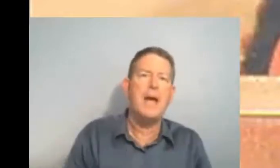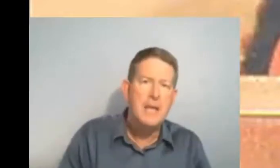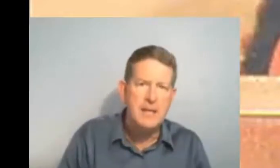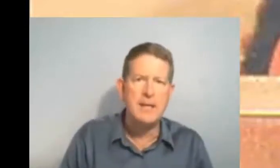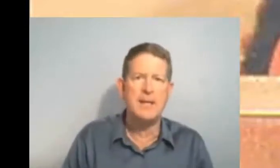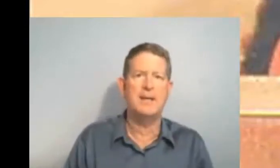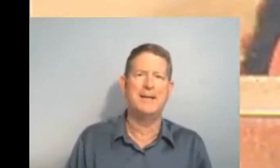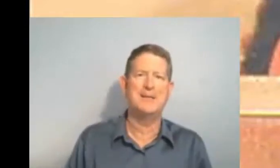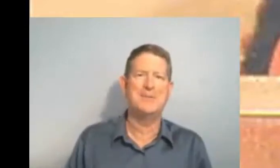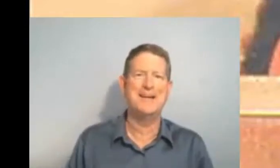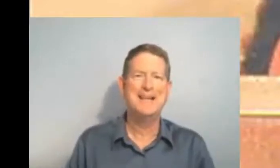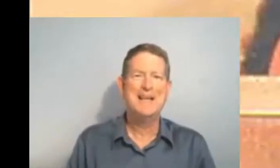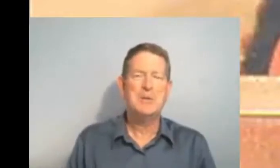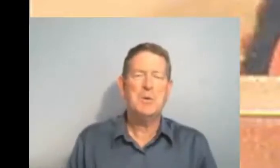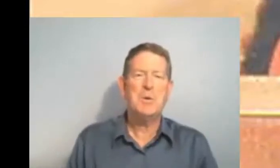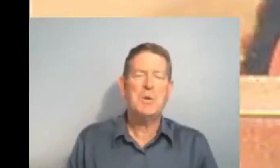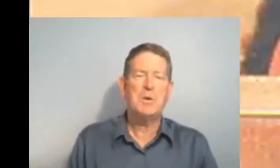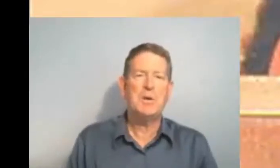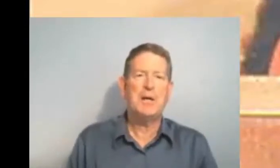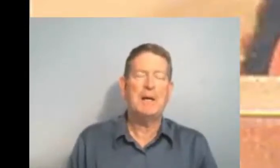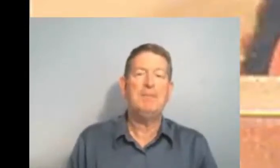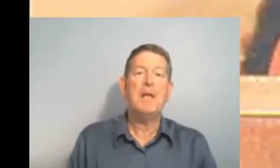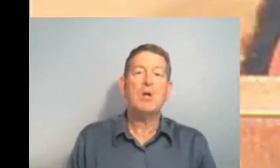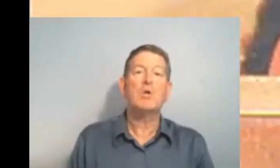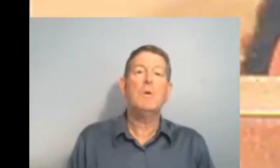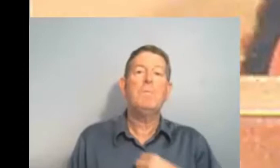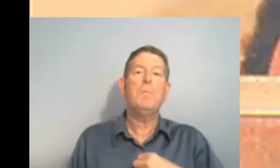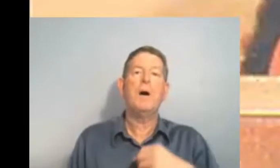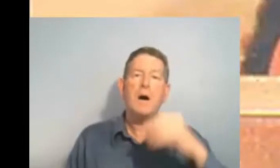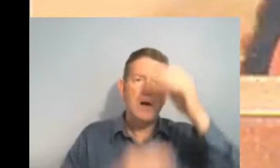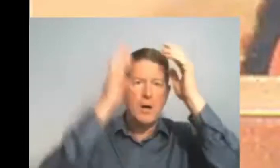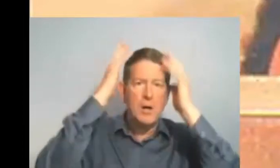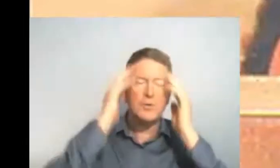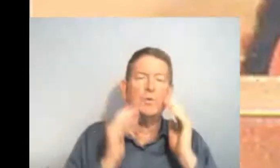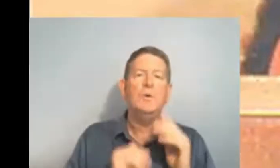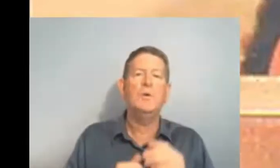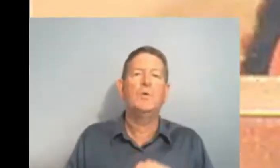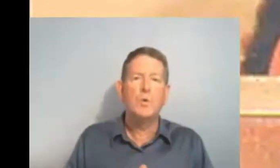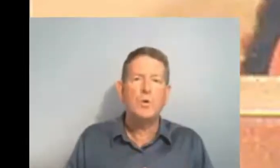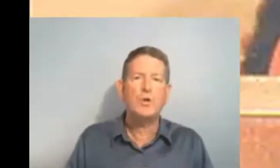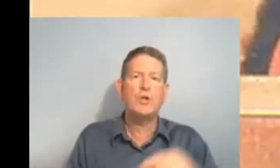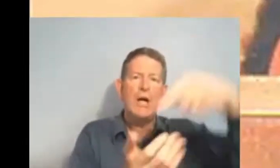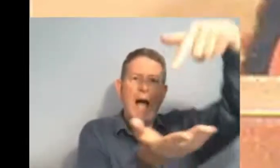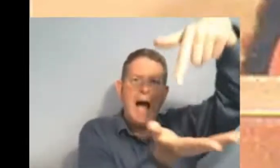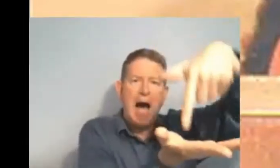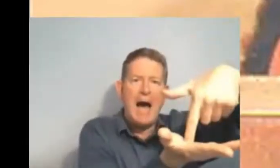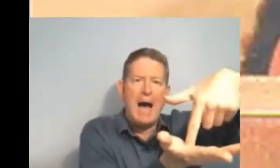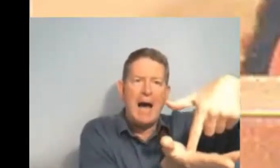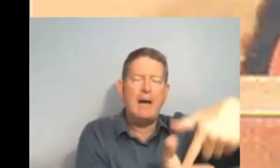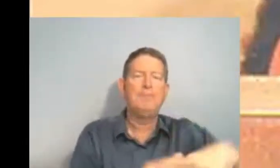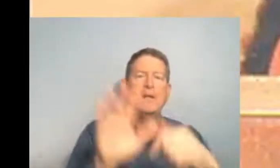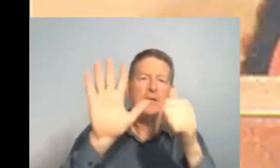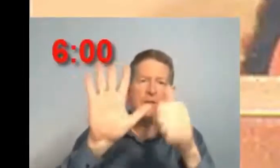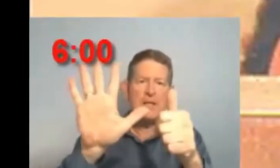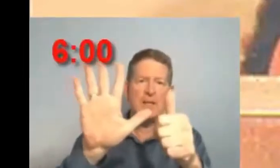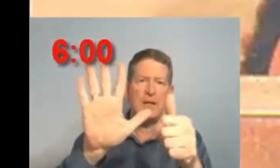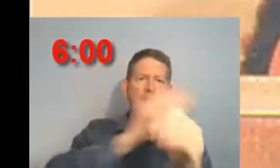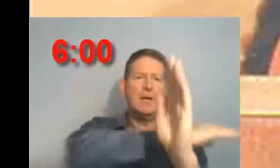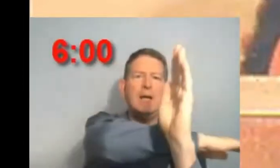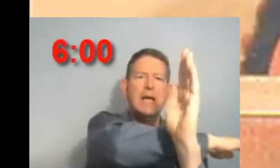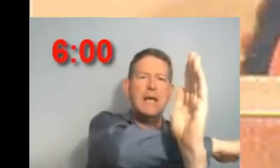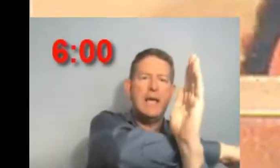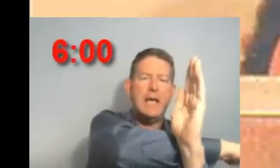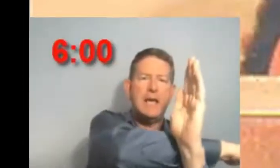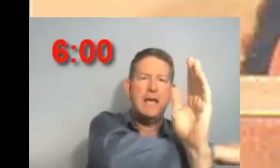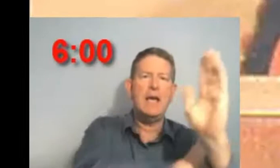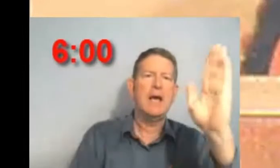elle prennent, n'est-ce pas? Donc, je prends une douche à 6